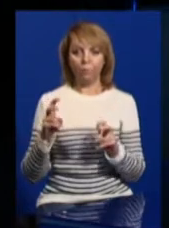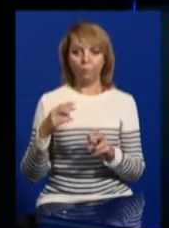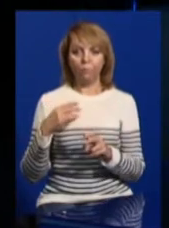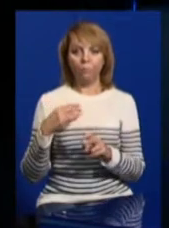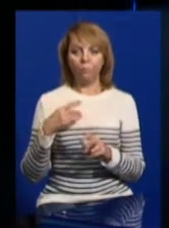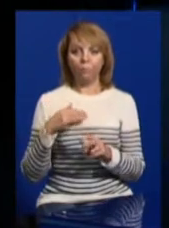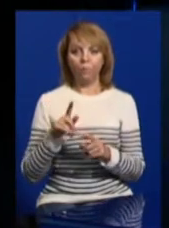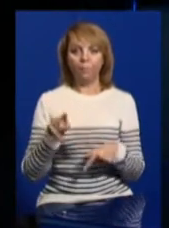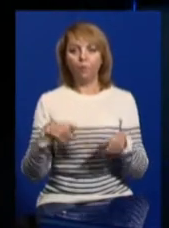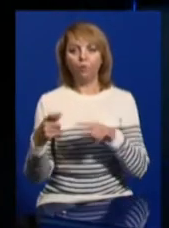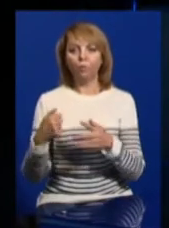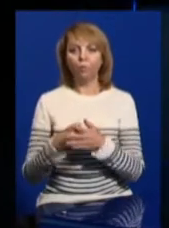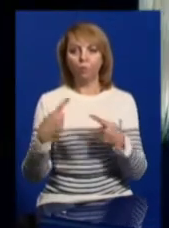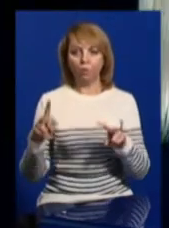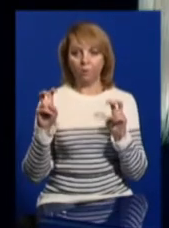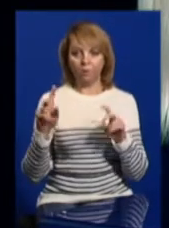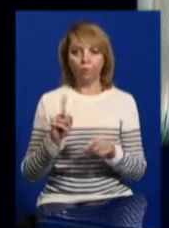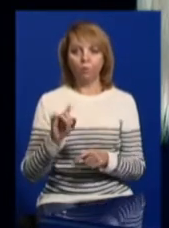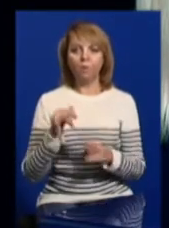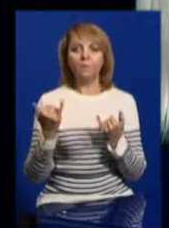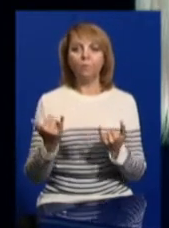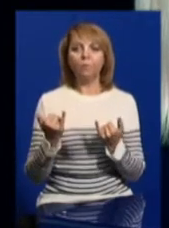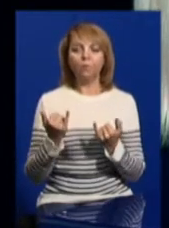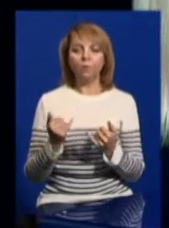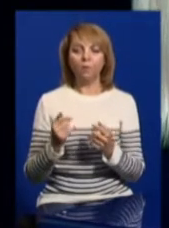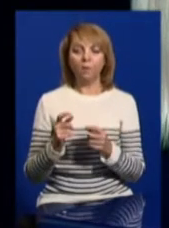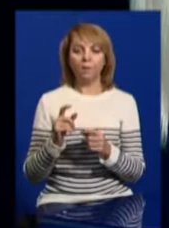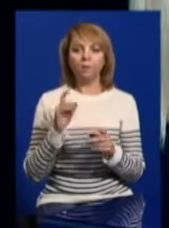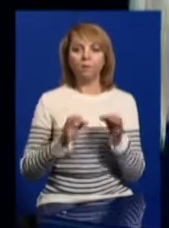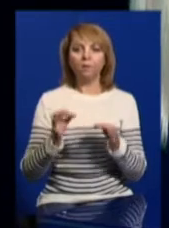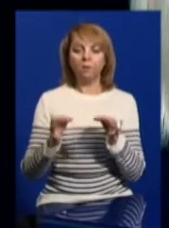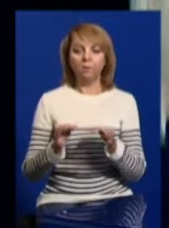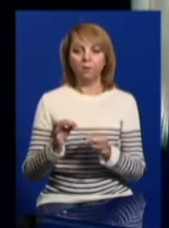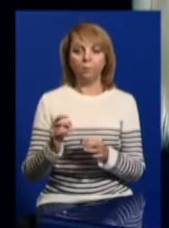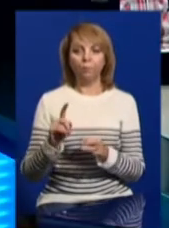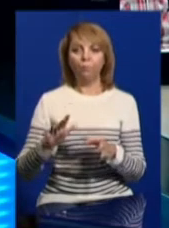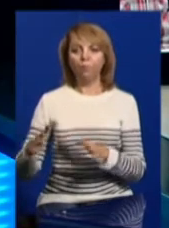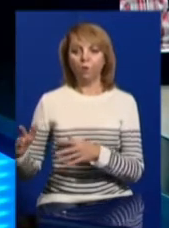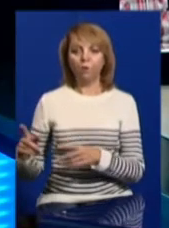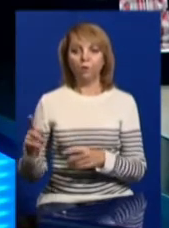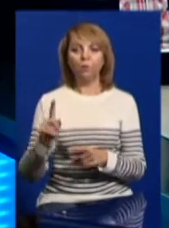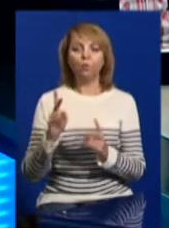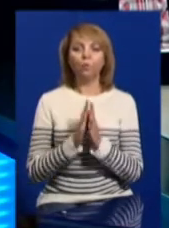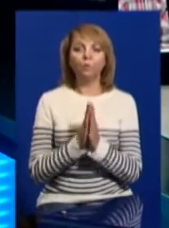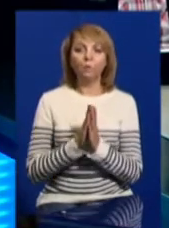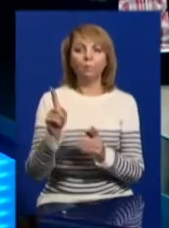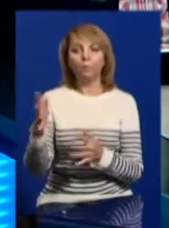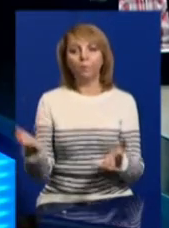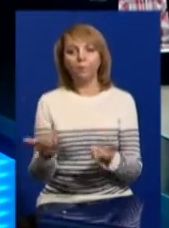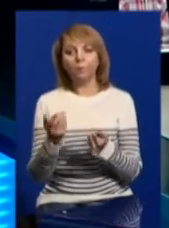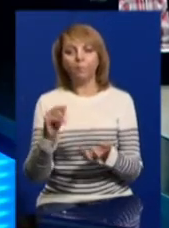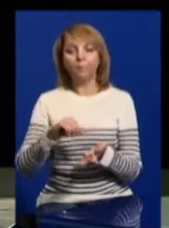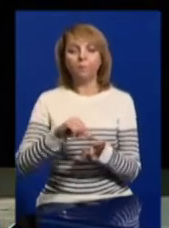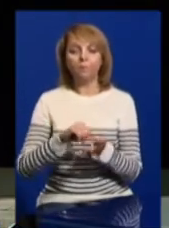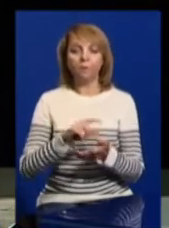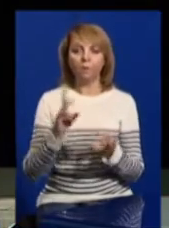до іншої перейдемо. От що сьогодні на сьогоднішньому засіданні відбулося? Які клопотання і хто заявляв? Чи ви підтримували як представник